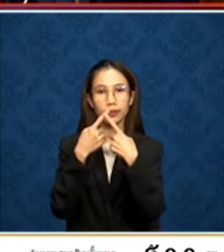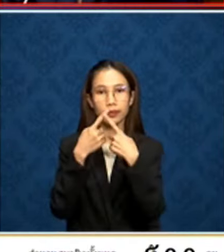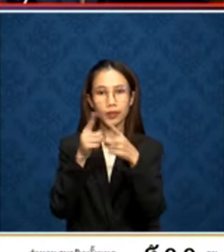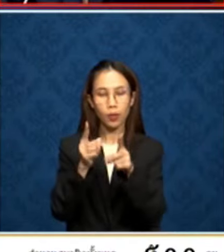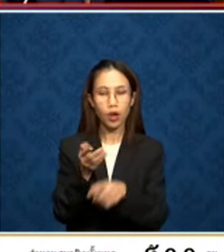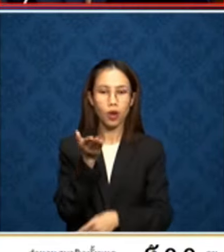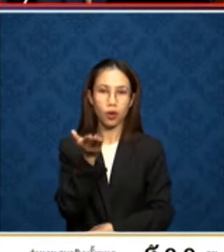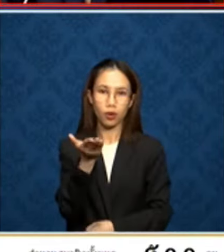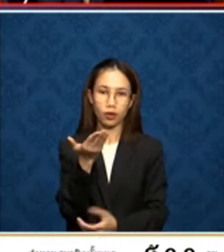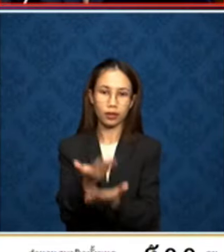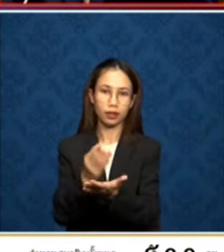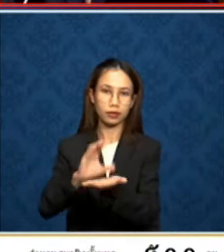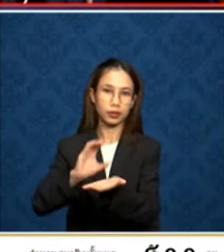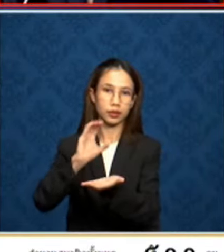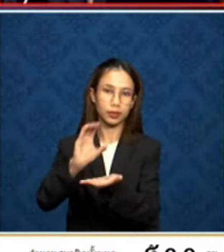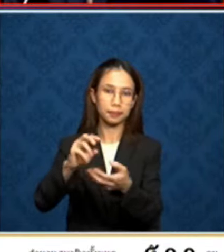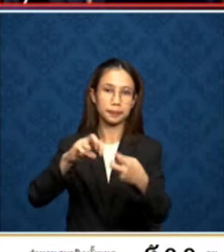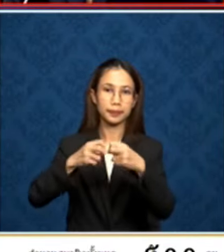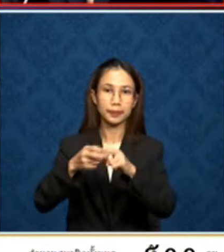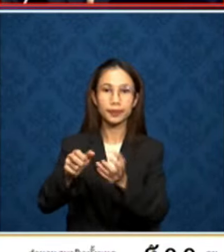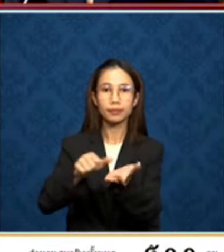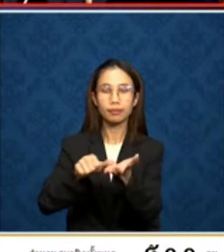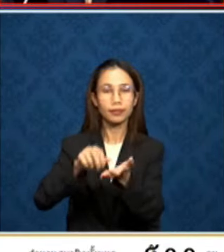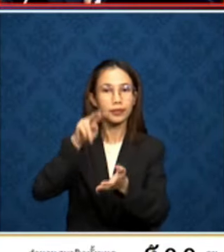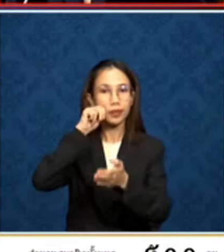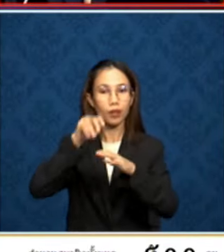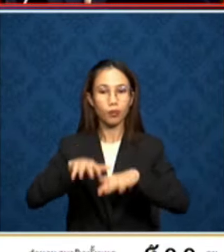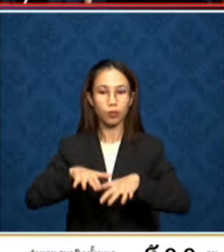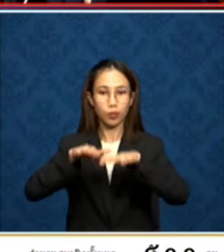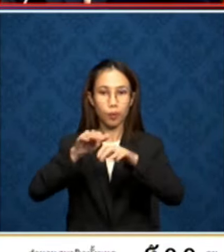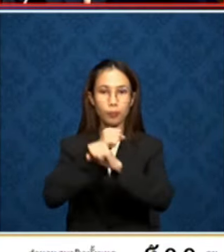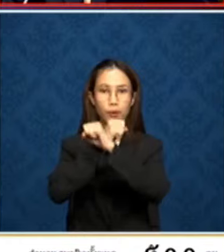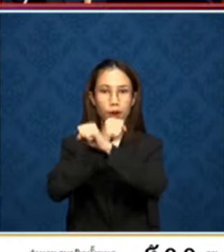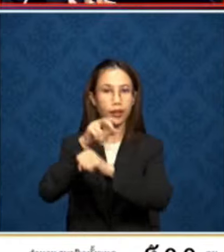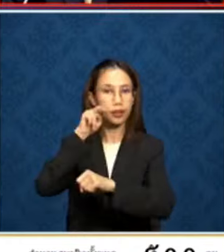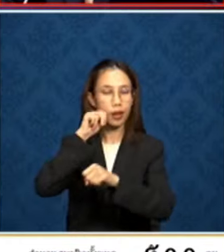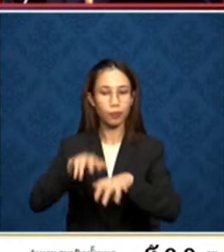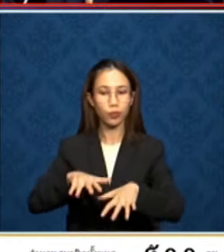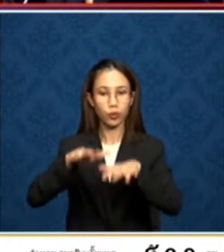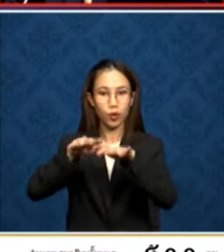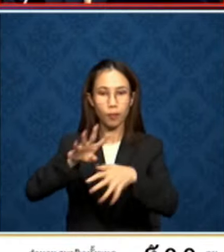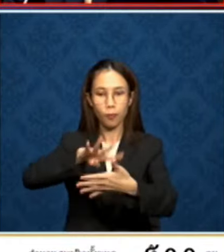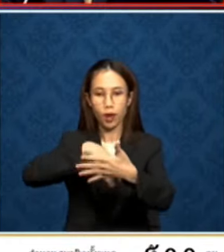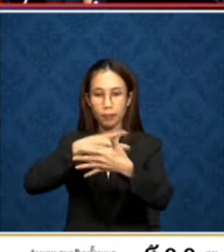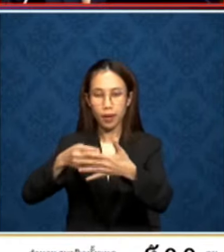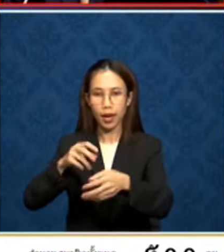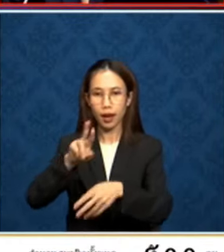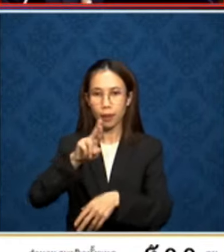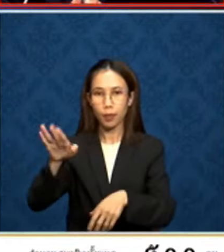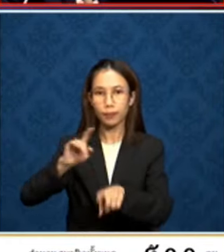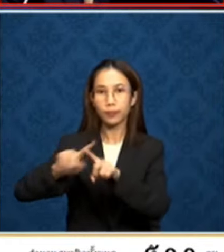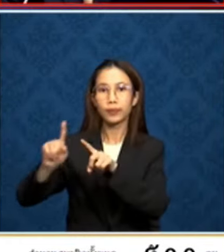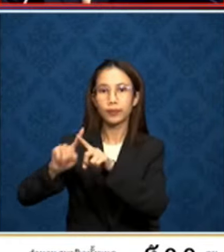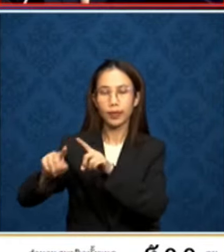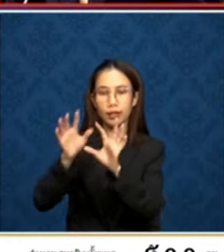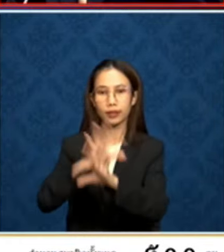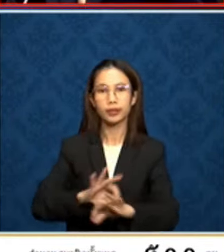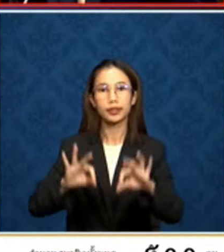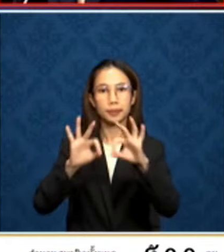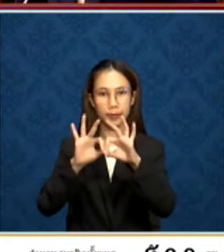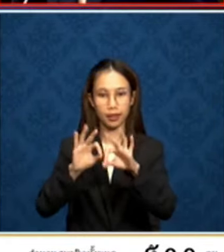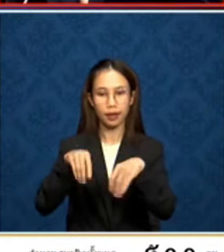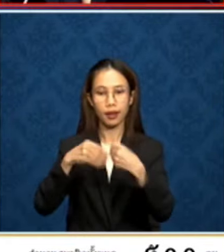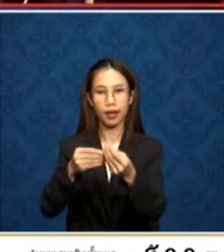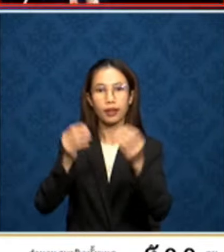ของบประมาณในเรื่องของการแก้ไขปัญหาน้ำท่วมการป้องกันน้ำท่วมการวางระบบต่างๆซึ่งเป็นความจำเป็นอย่างยิ่งที่